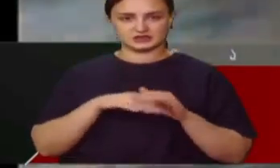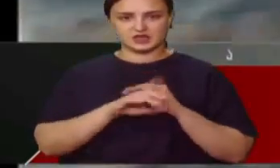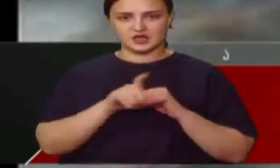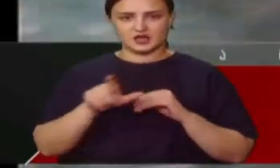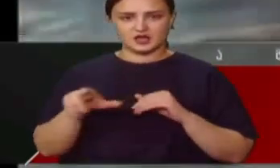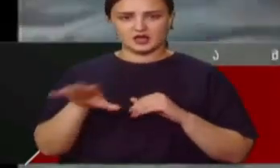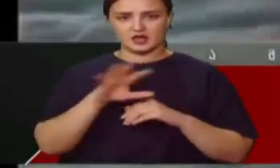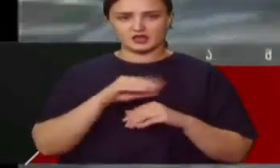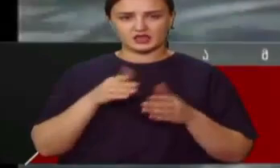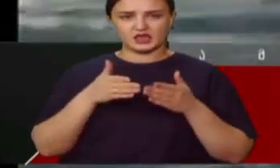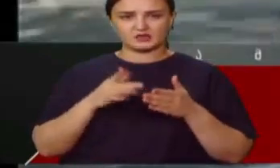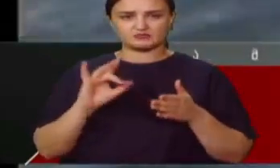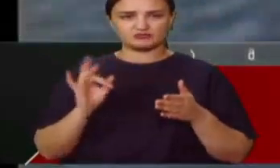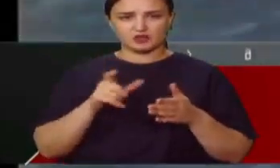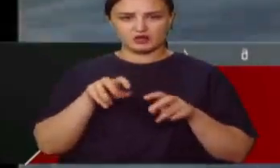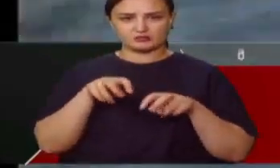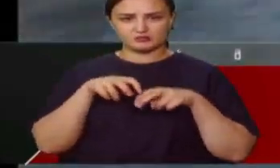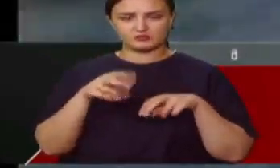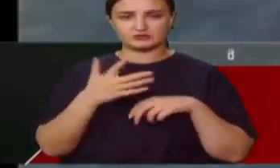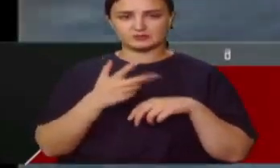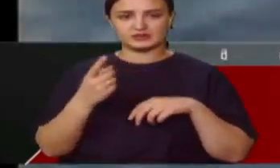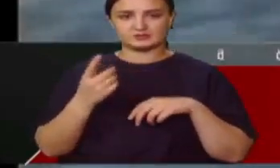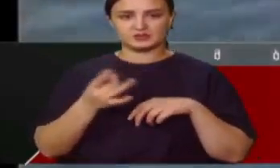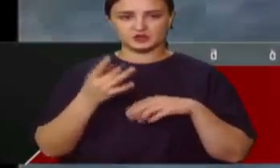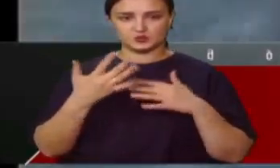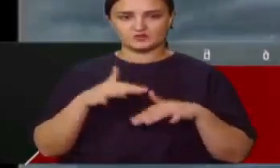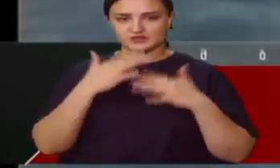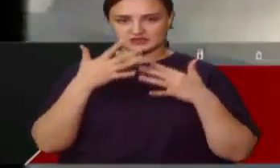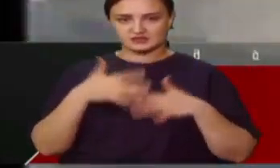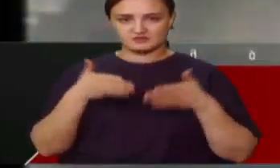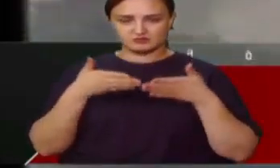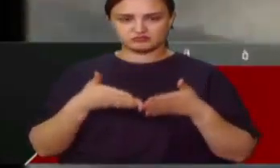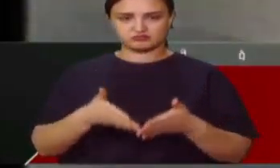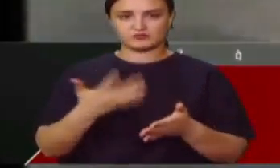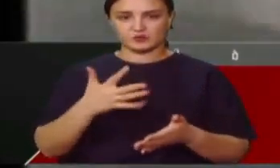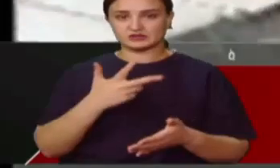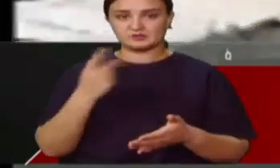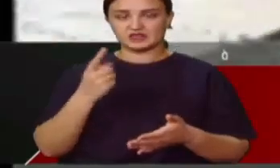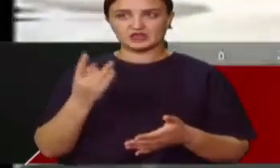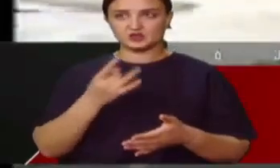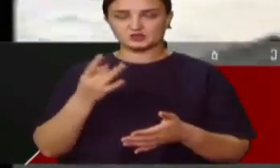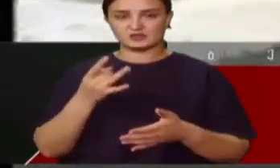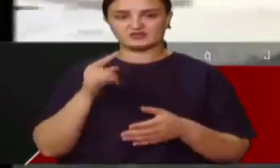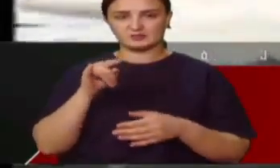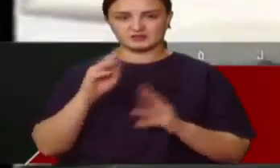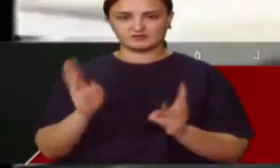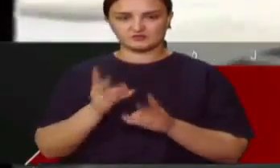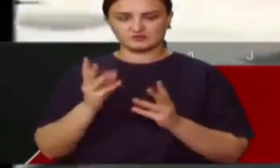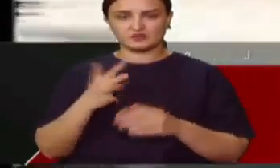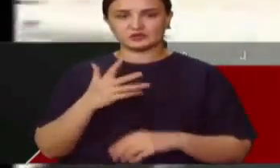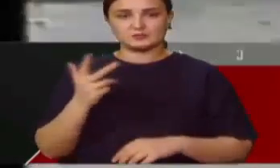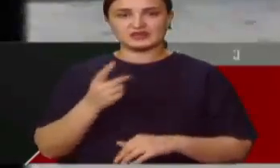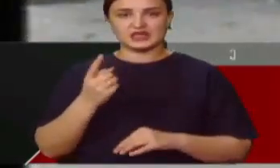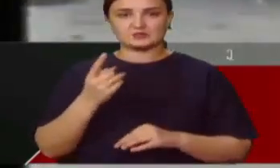გაჭედილი ჟანგმოდებული გემი 31-ად ტოვებს სოხუმის სანაპიროს. ცეცხლში 31-ად იწვის ჩამოგდებული თვითმფრინავი და